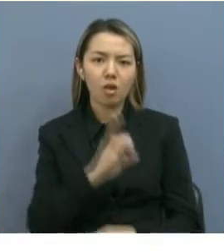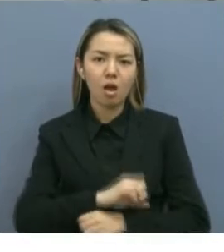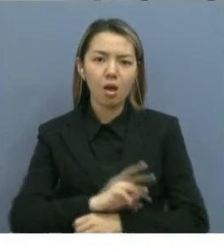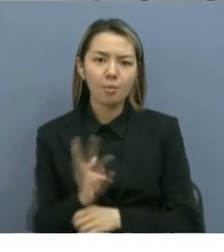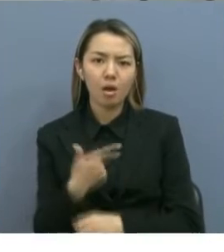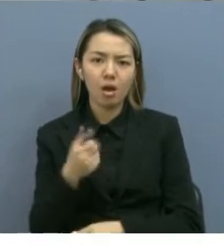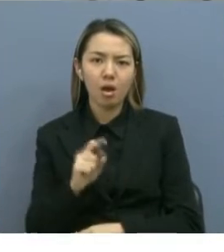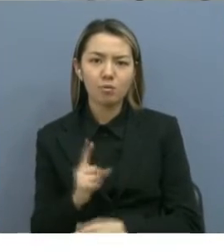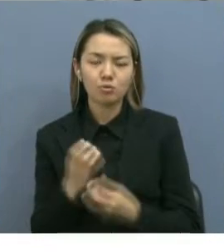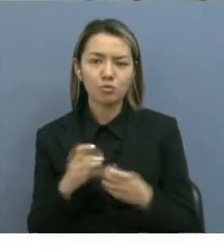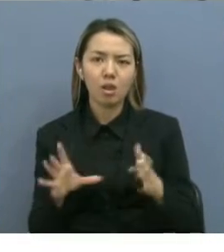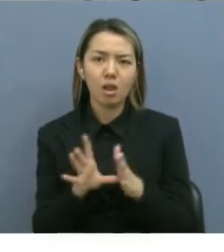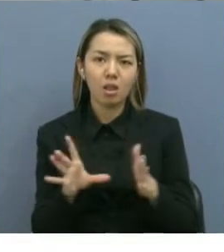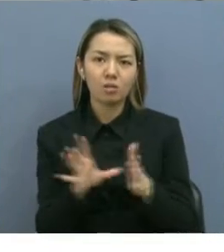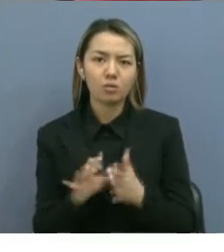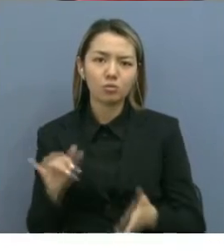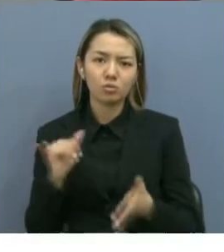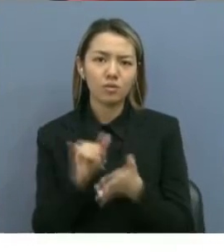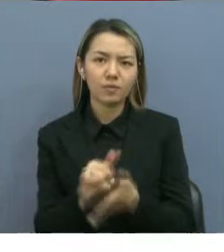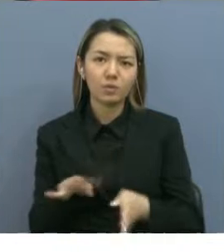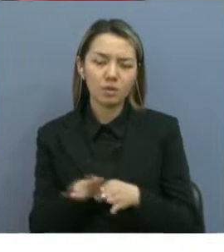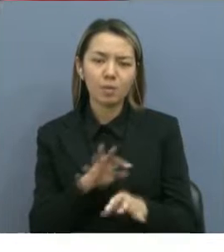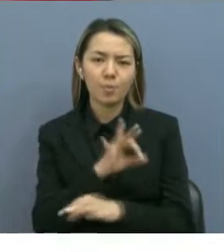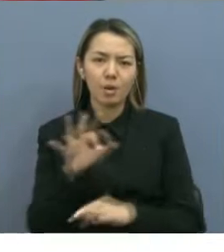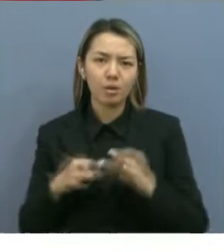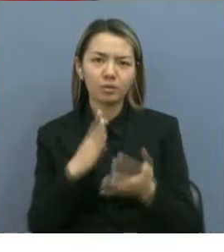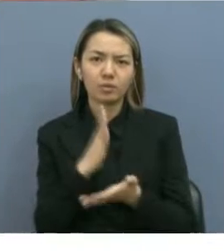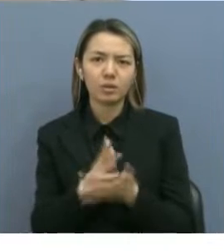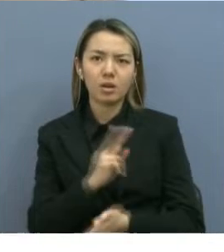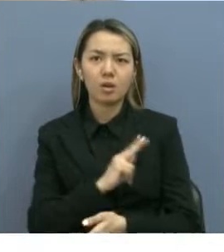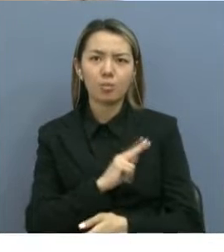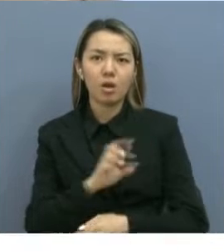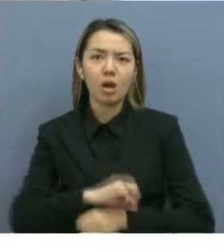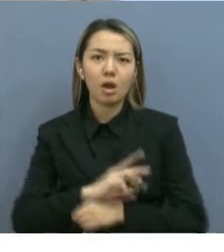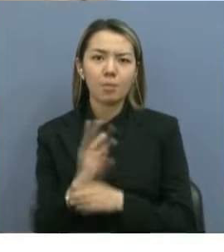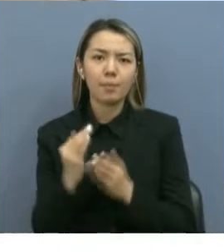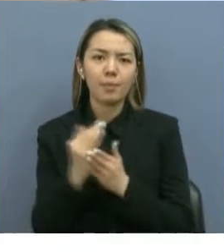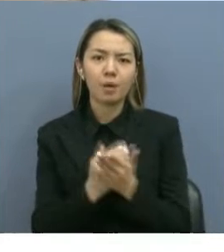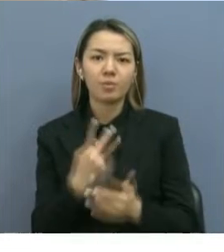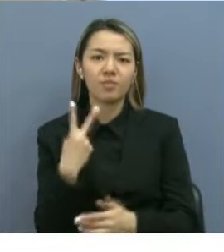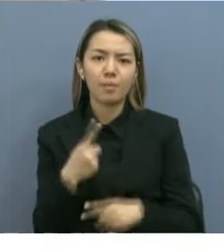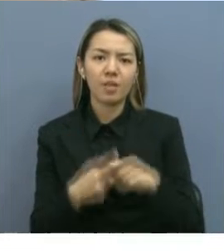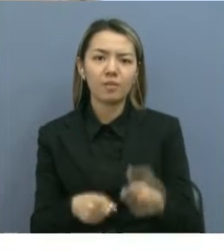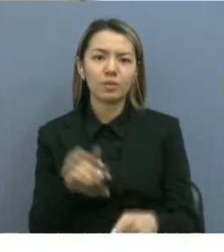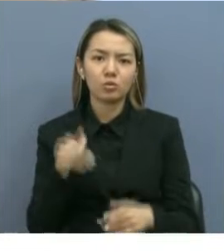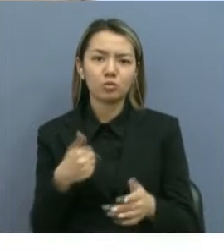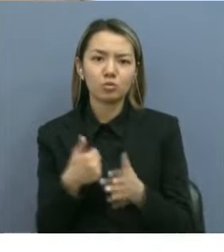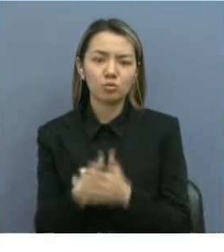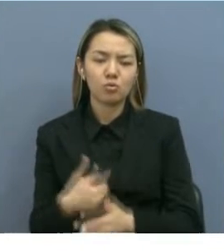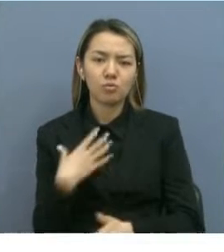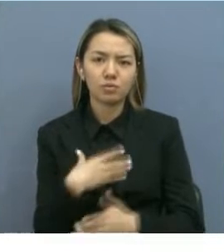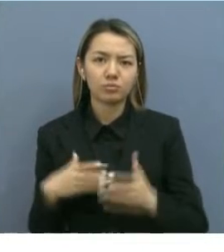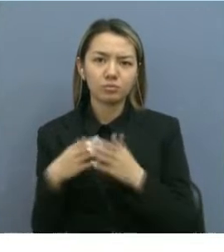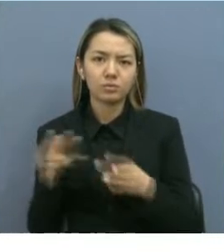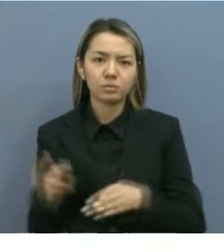қамту, газдандыру, электр қуатын тарту сынды жобалар бар. Сондай-ақ, жұмыспен қамту бағдарламасы бойынша 2500-ға жуық әлеуметтік